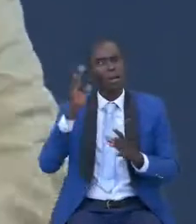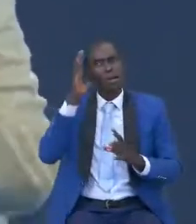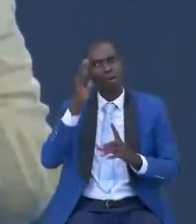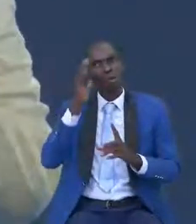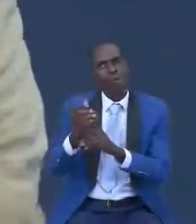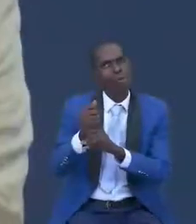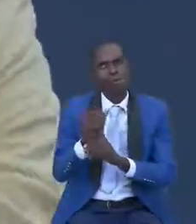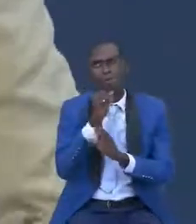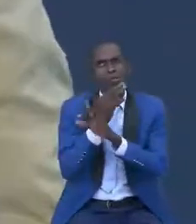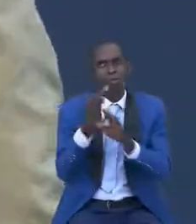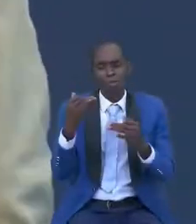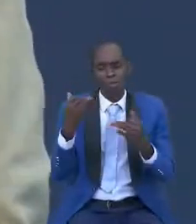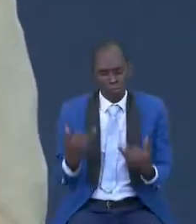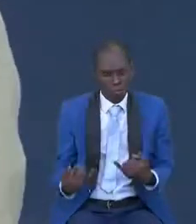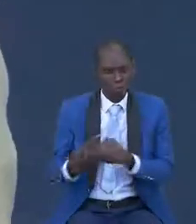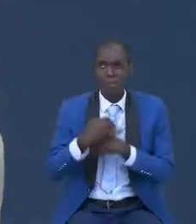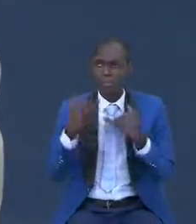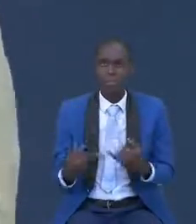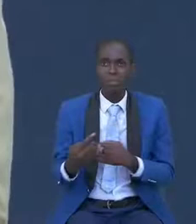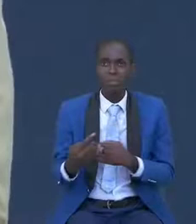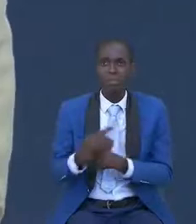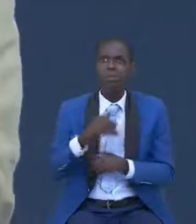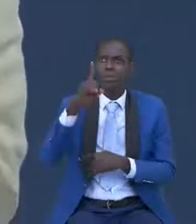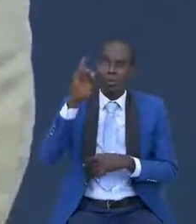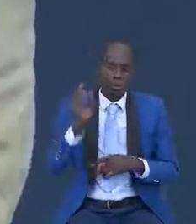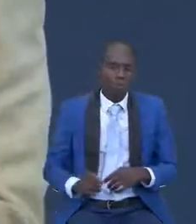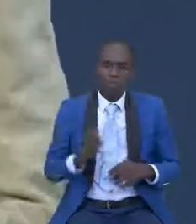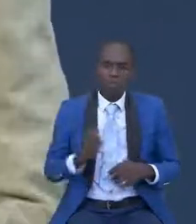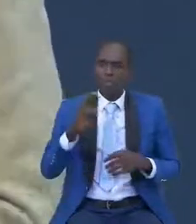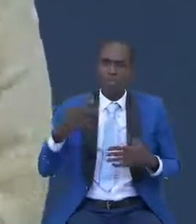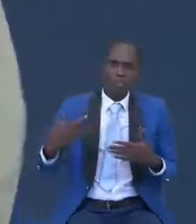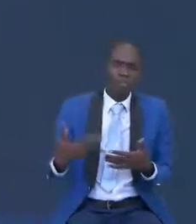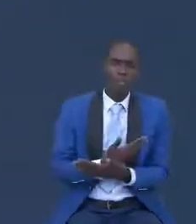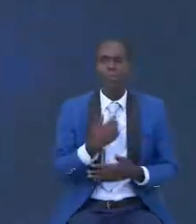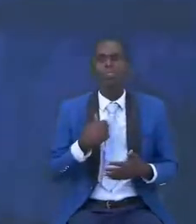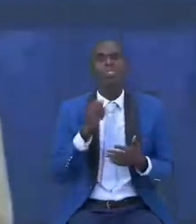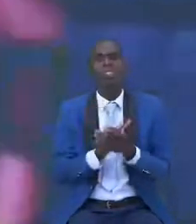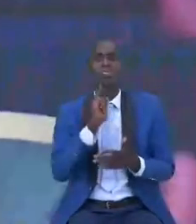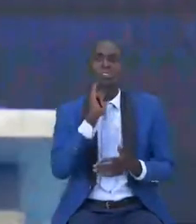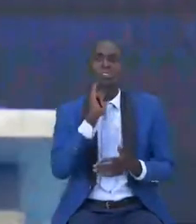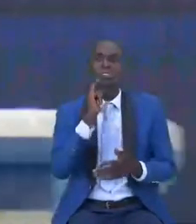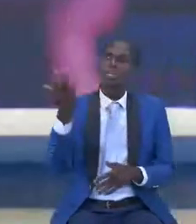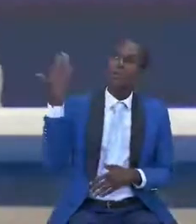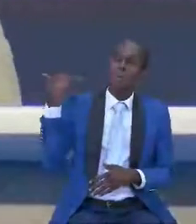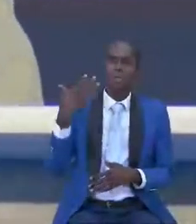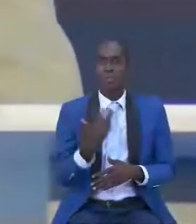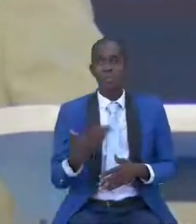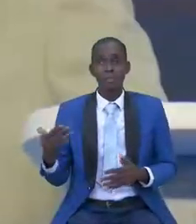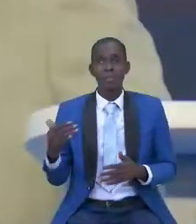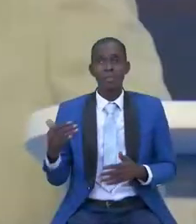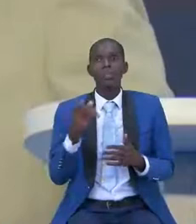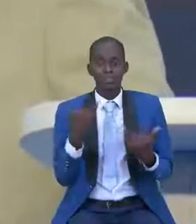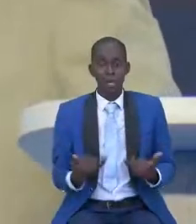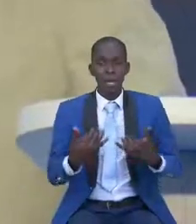au début de la Bible et je ne vais pas te laisser partir aujourd'hui, aujourd'hui, aujourd'hui. Tu dois me guérir. Nous avons